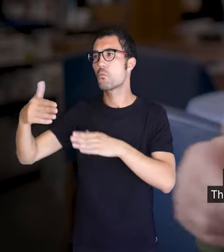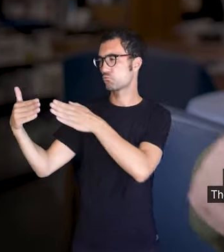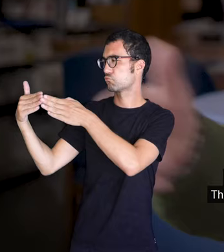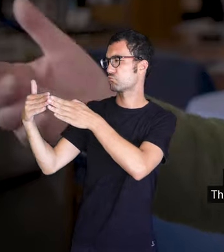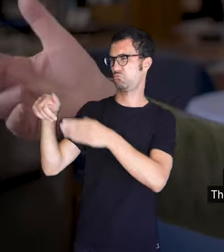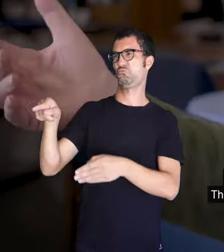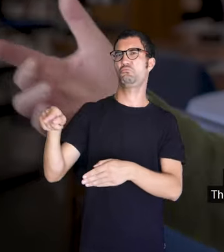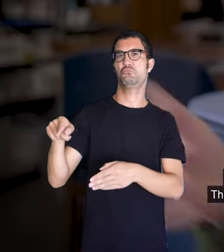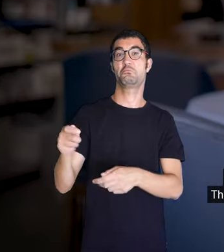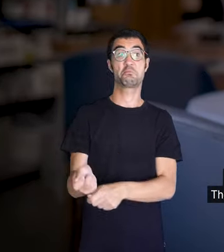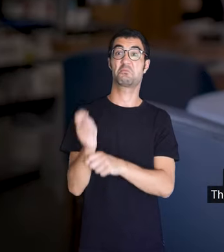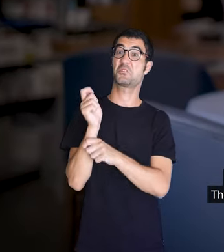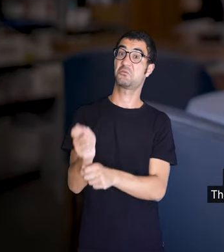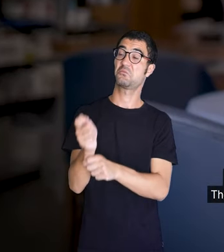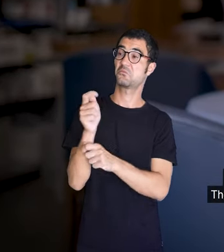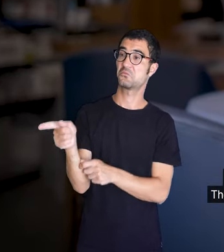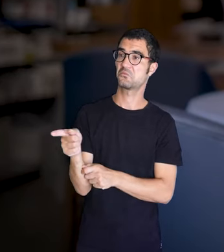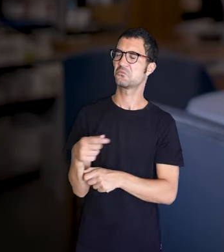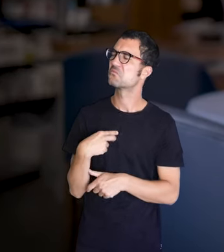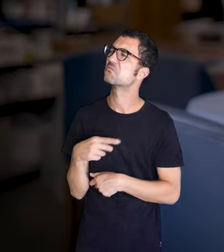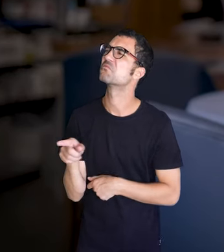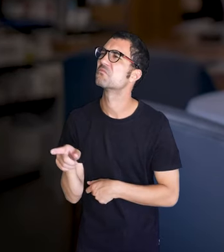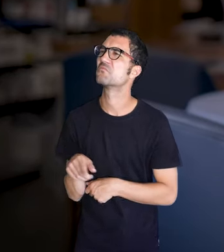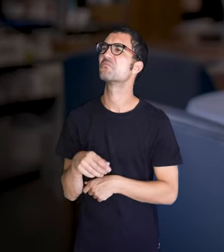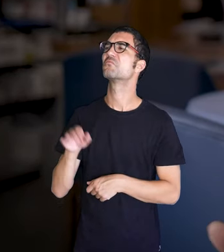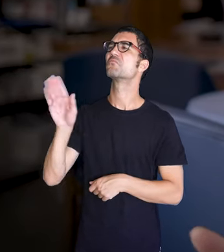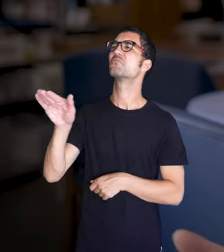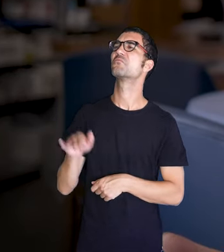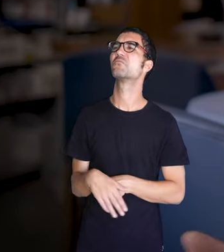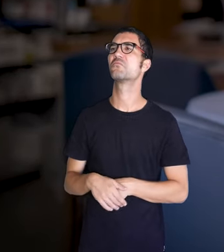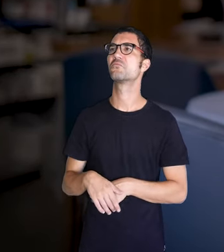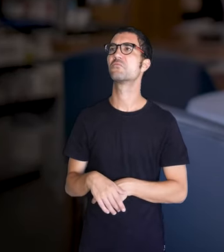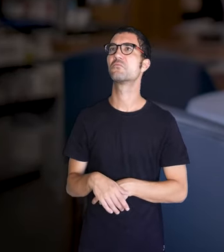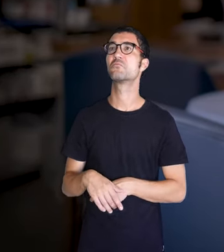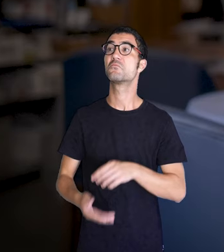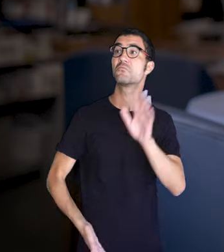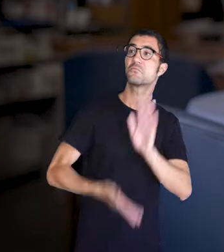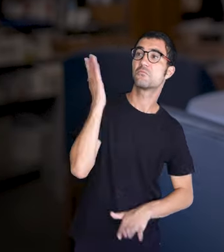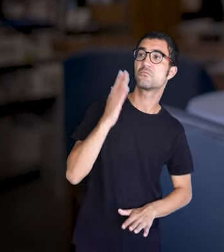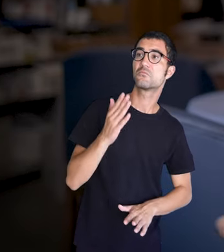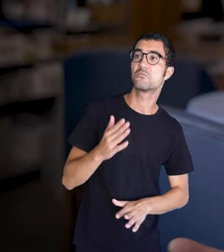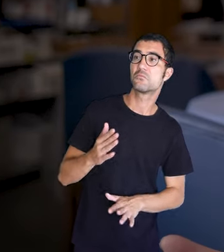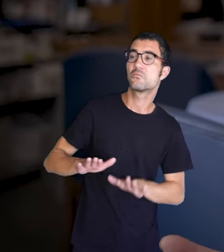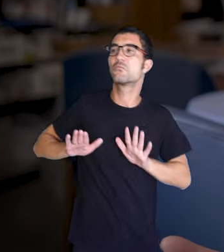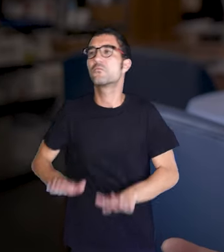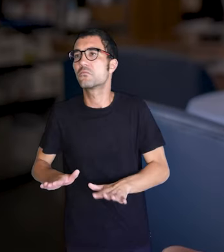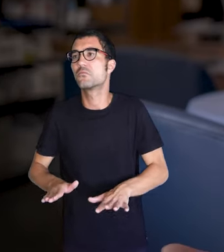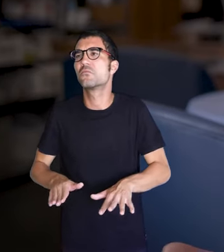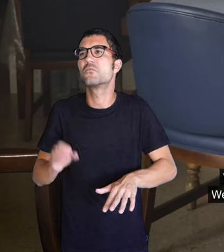Devia pescar serrant, no sé. I li dic a mon pare, que hem de fer, hem de partir o